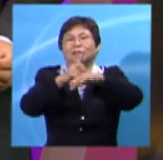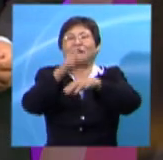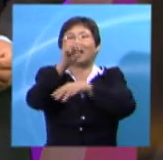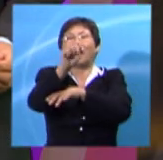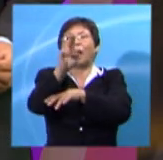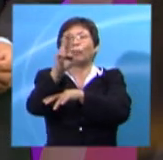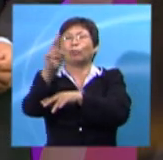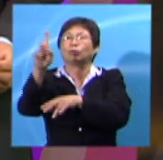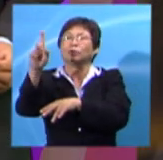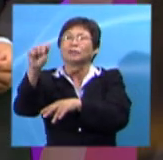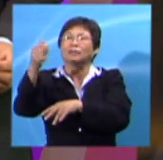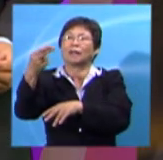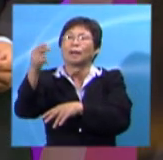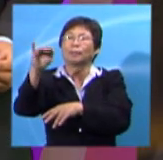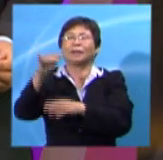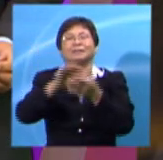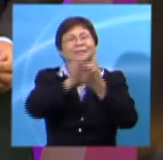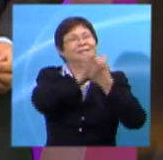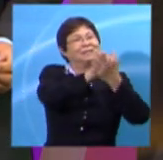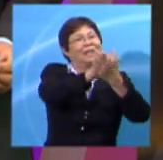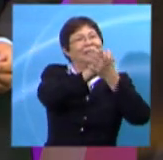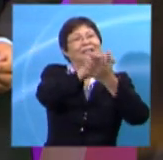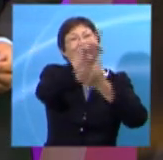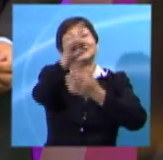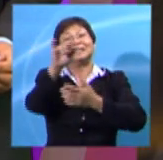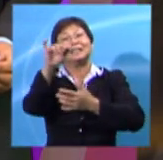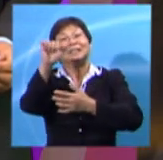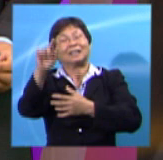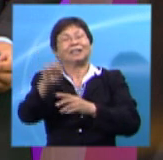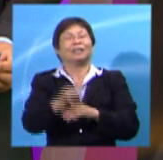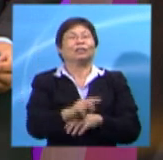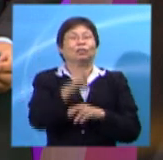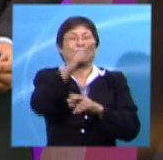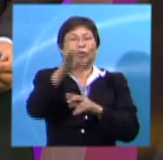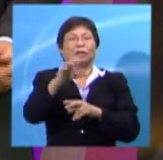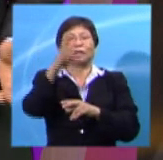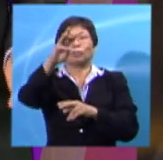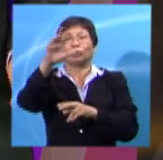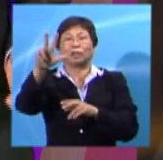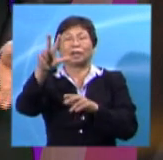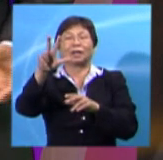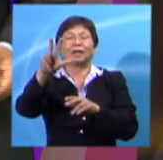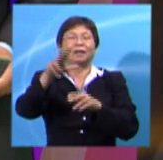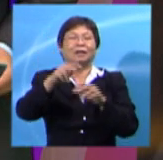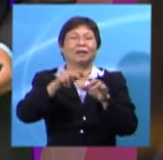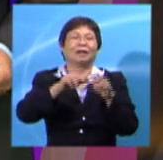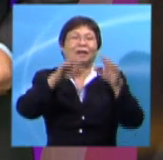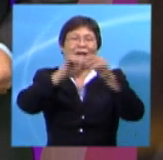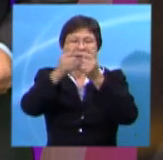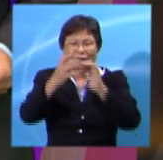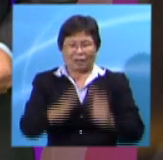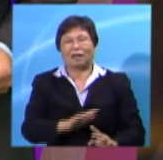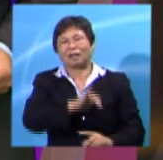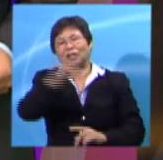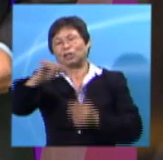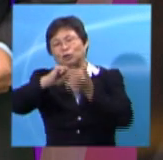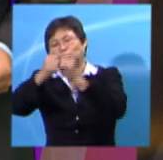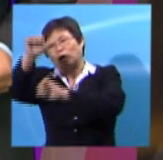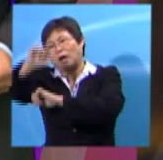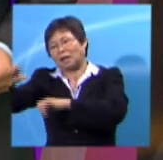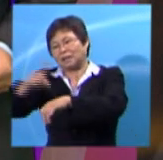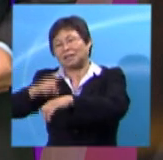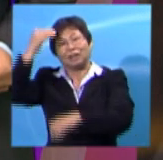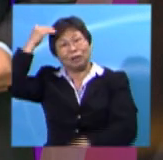Baiklah tahniah Ziad seramai 263 atlet pula akan menggalas tugas ke sukan Asia 2014 di